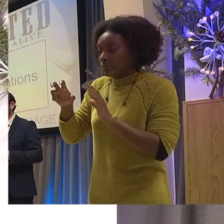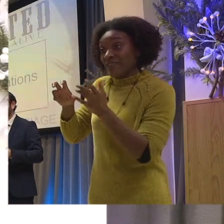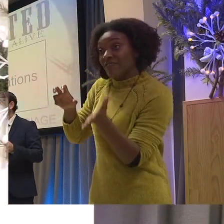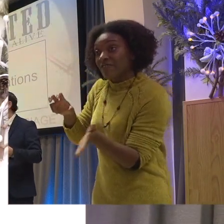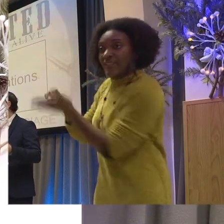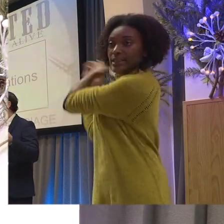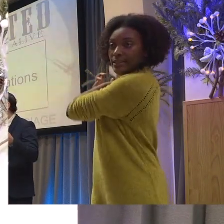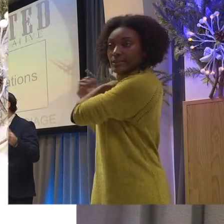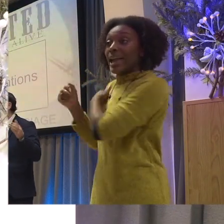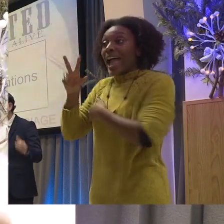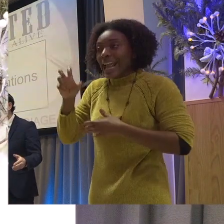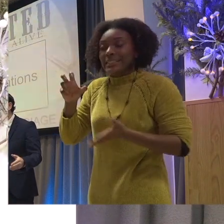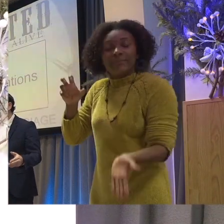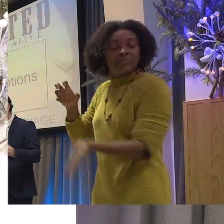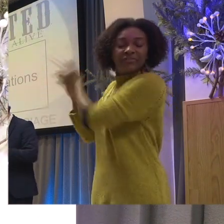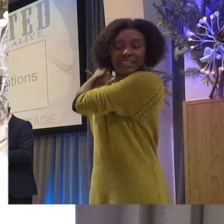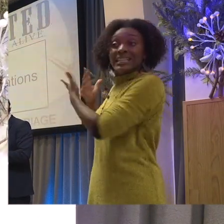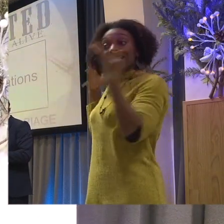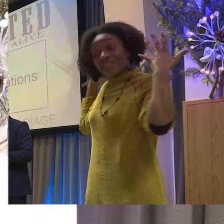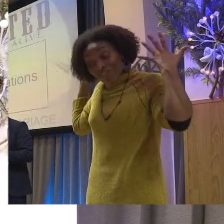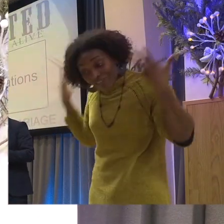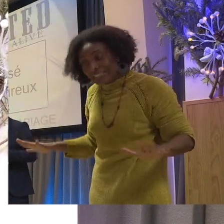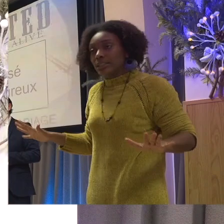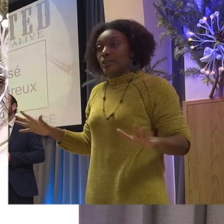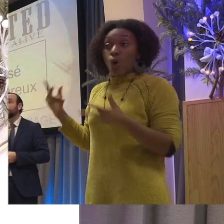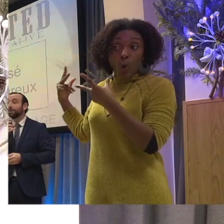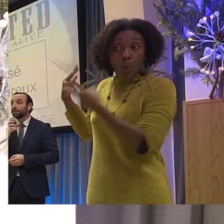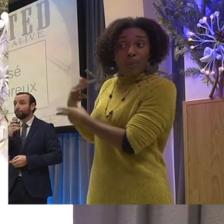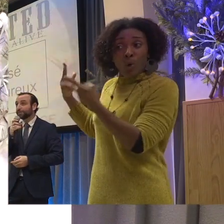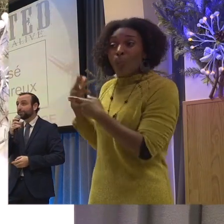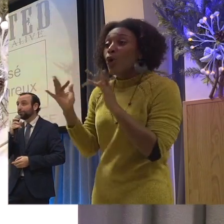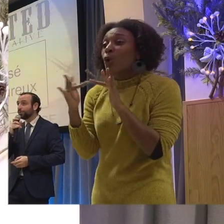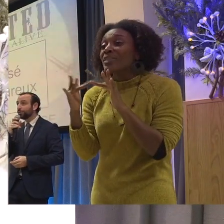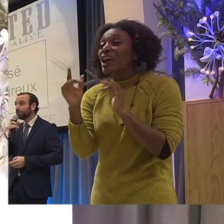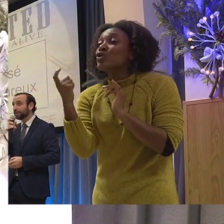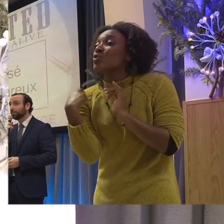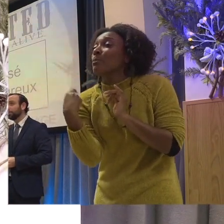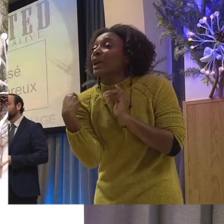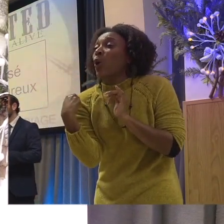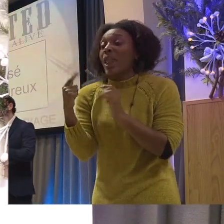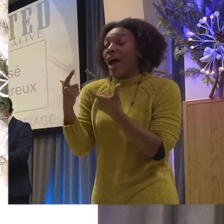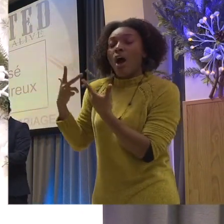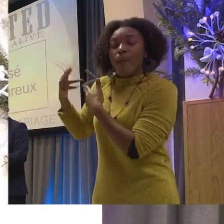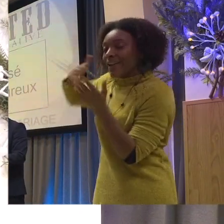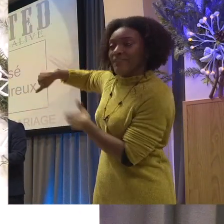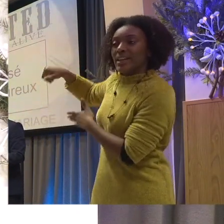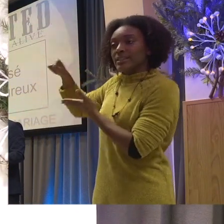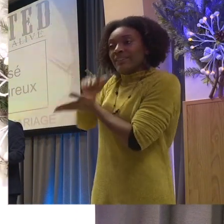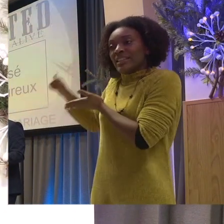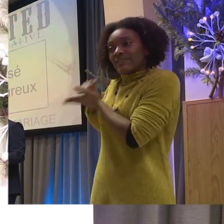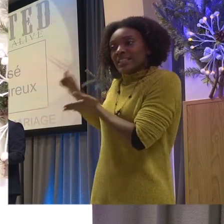personnes avec lesquelles tu étais en couple dans le passé. C'est vital pour ta vie. Le passé douloureux également, prie pour que Dieu te